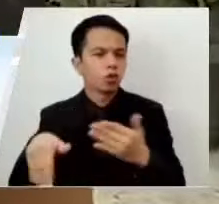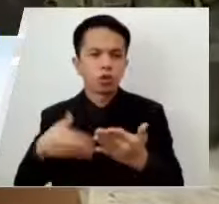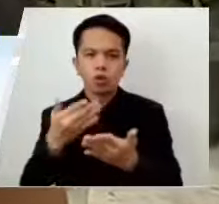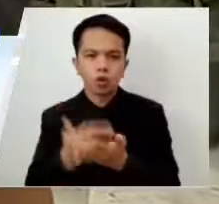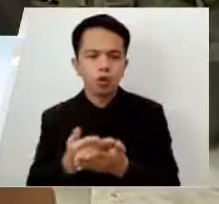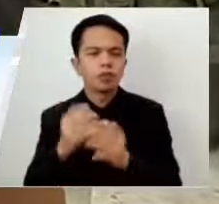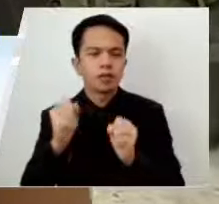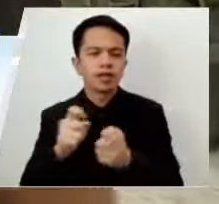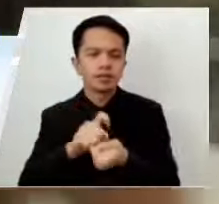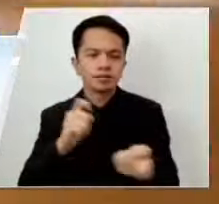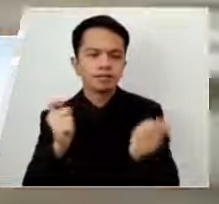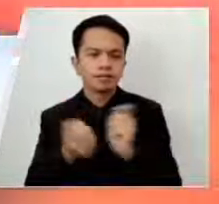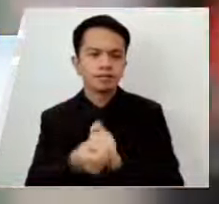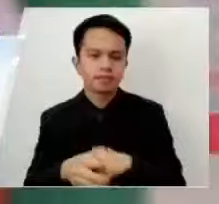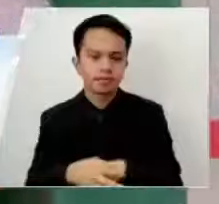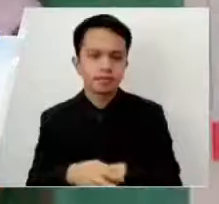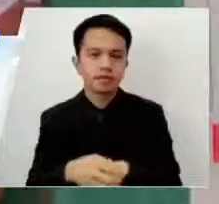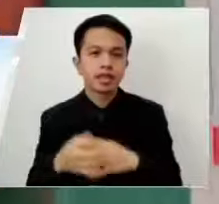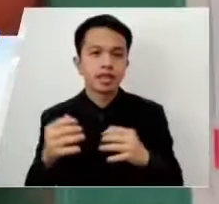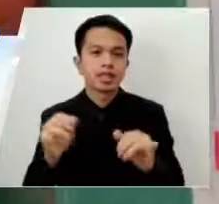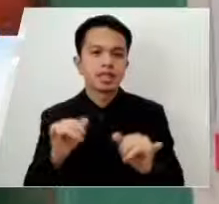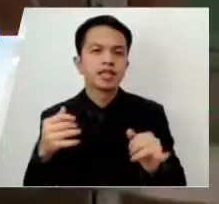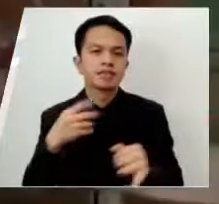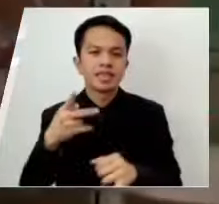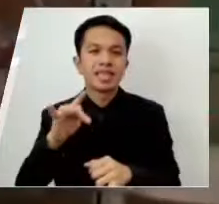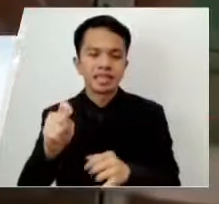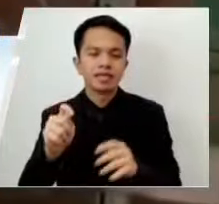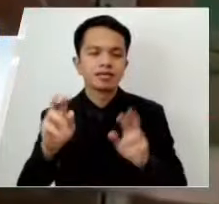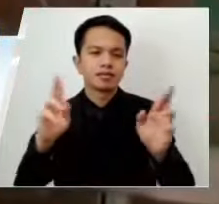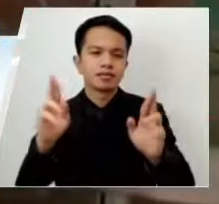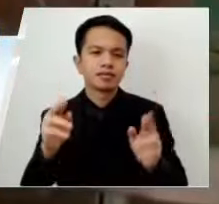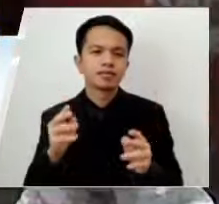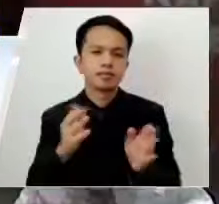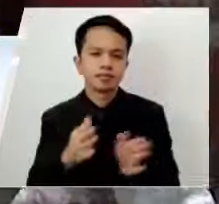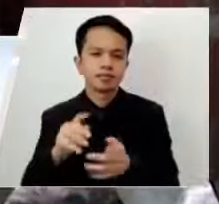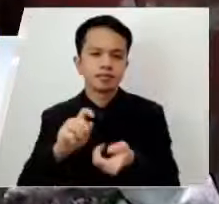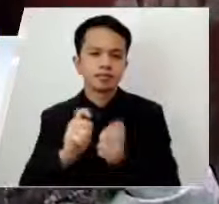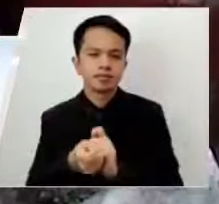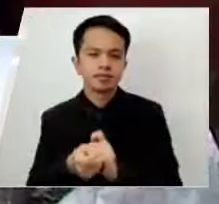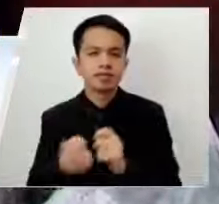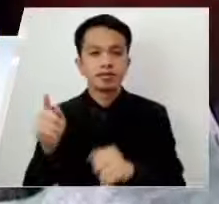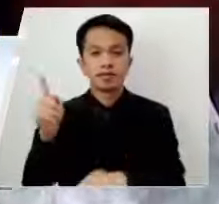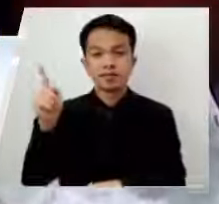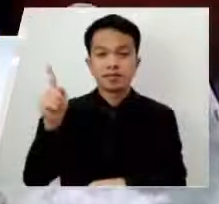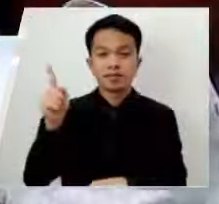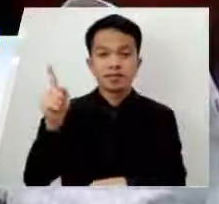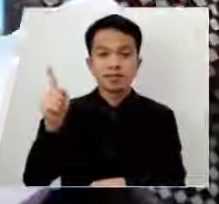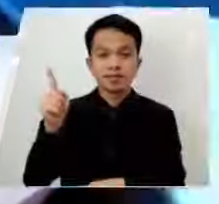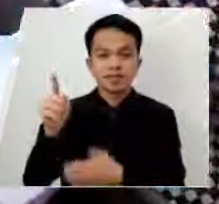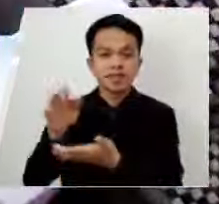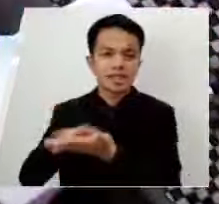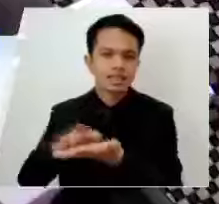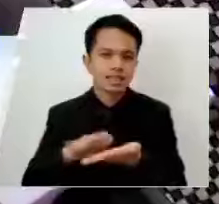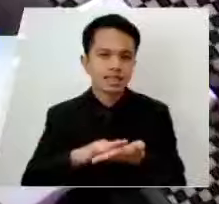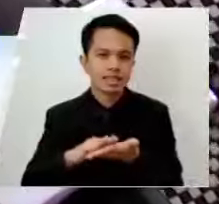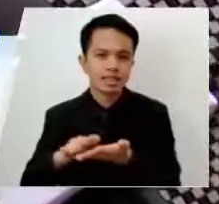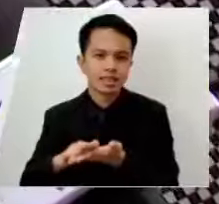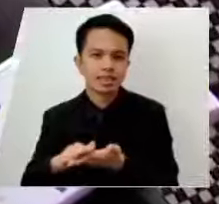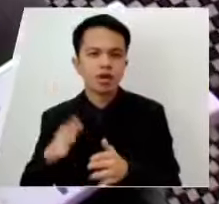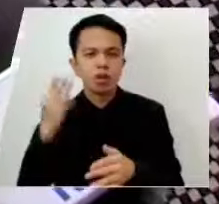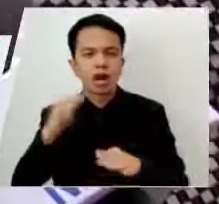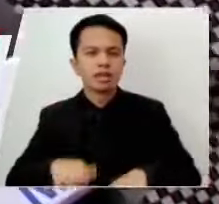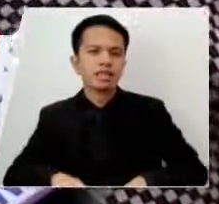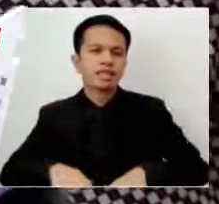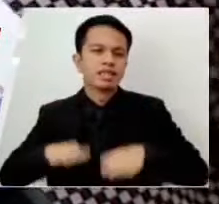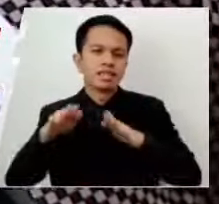at kahit yung ating mga learning kits. Umabot naman hanggang second floor ang baha sa Guillermo Sanchez Memorial Elementary School. Importante talaga to para mas